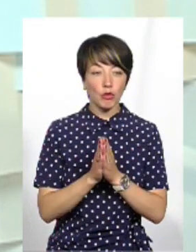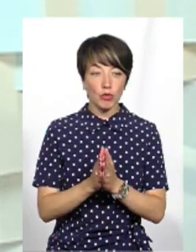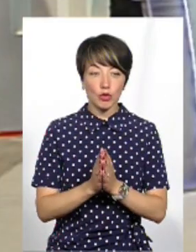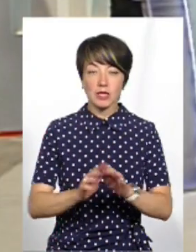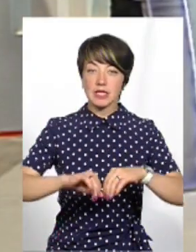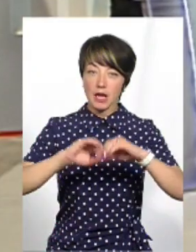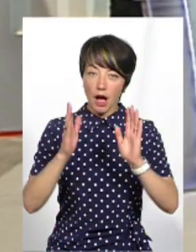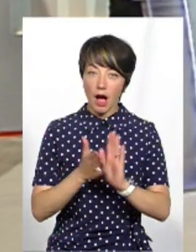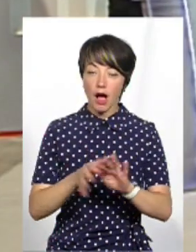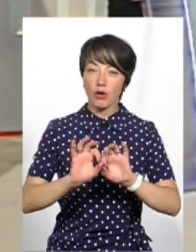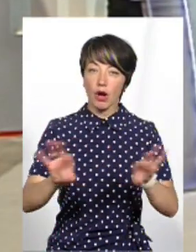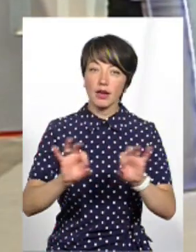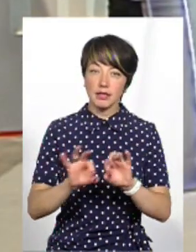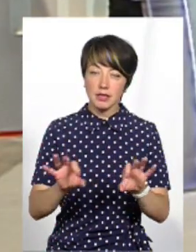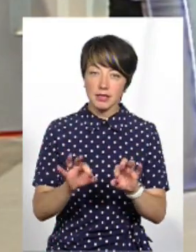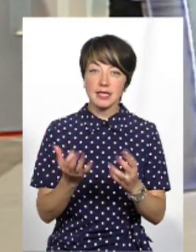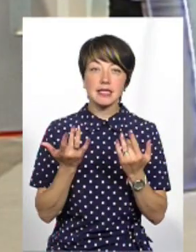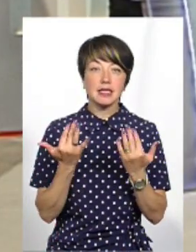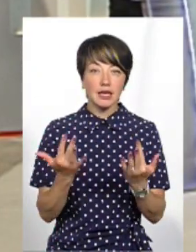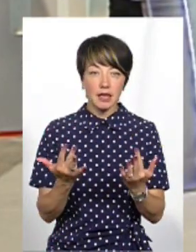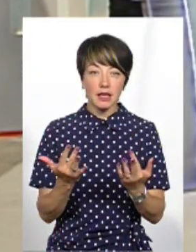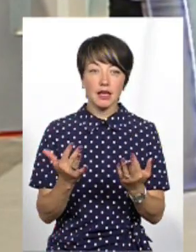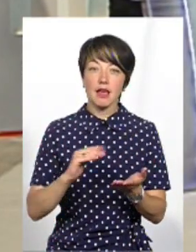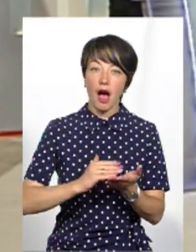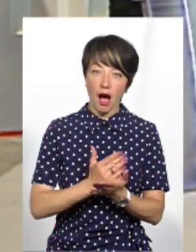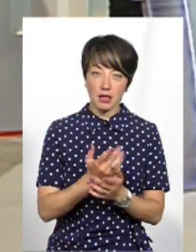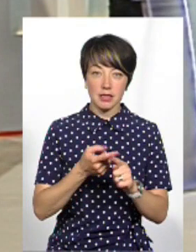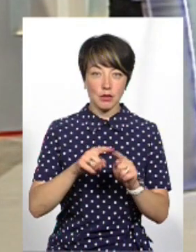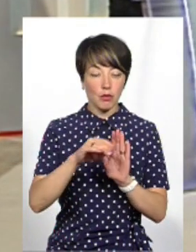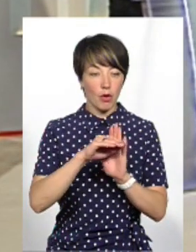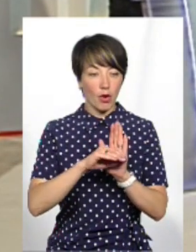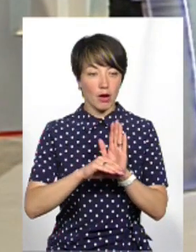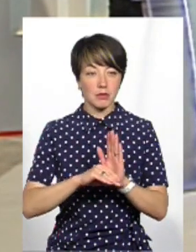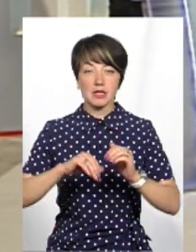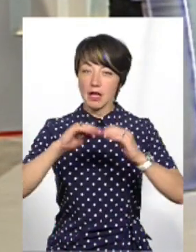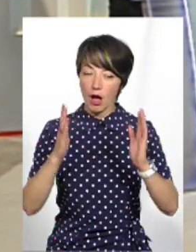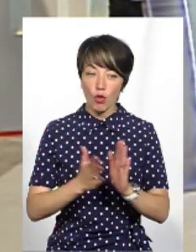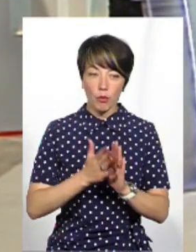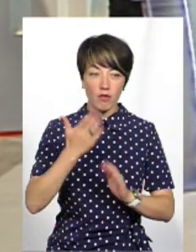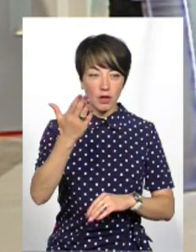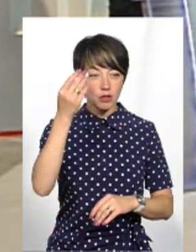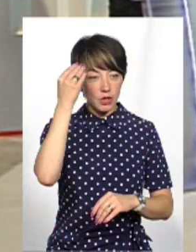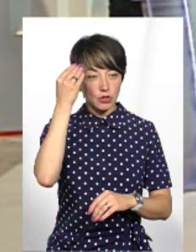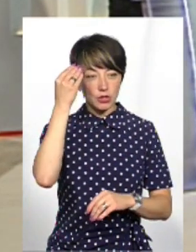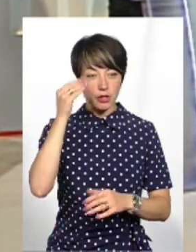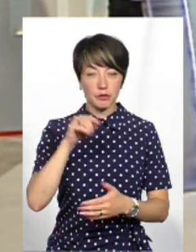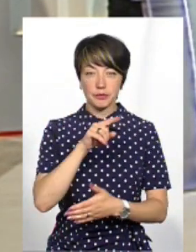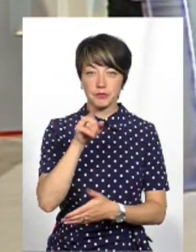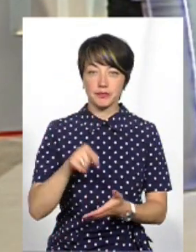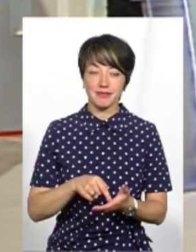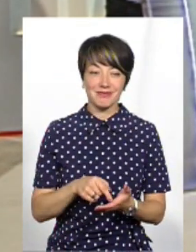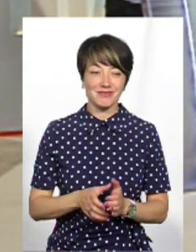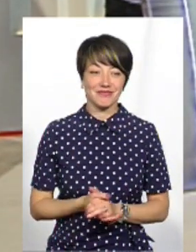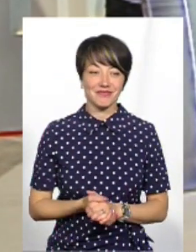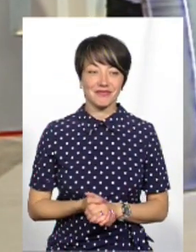вас дати таку загальну характеристику, наскільки якісні ці програми. От загалом ваше враження.